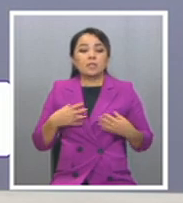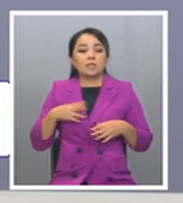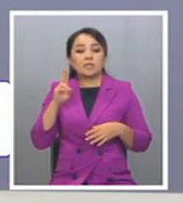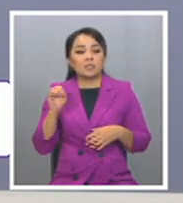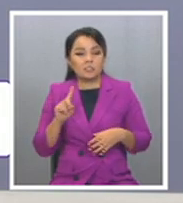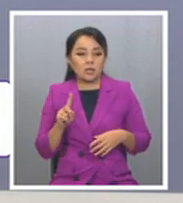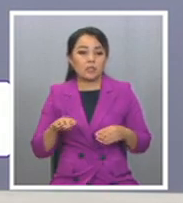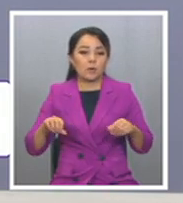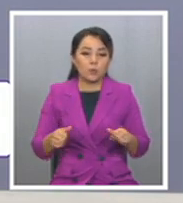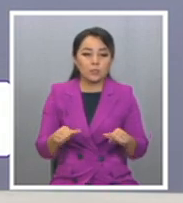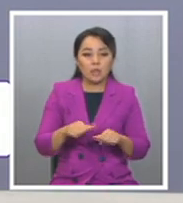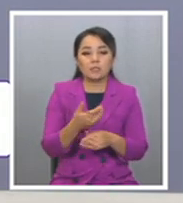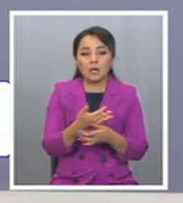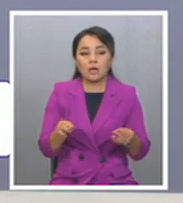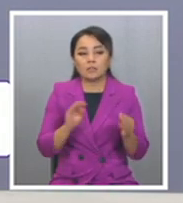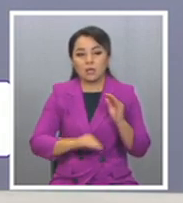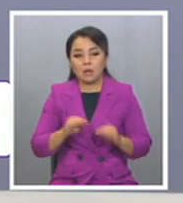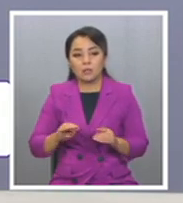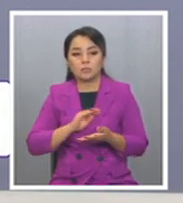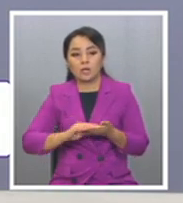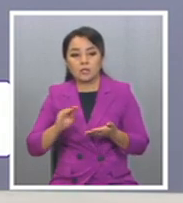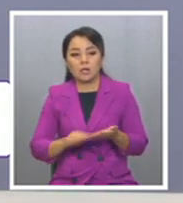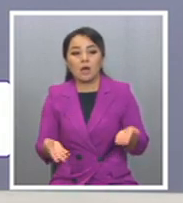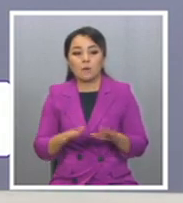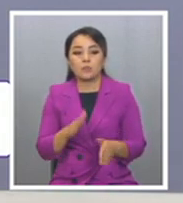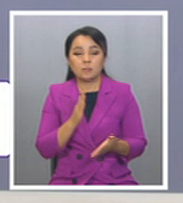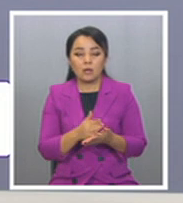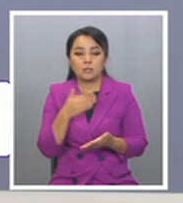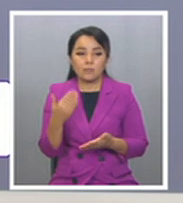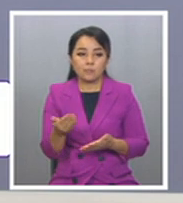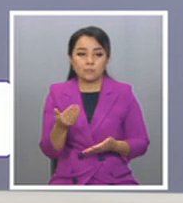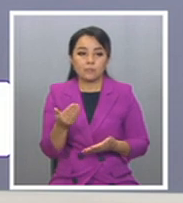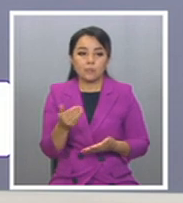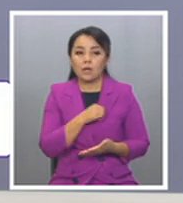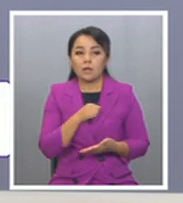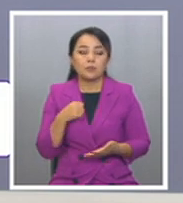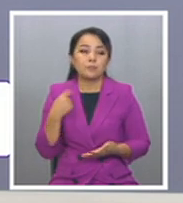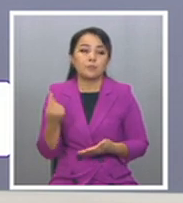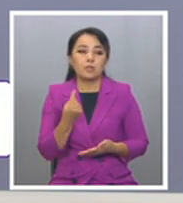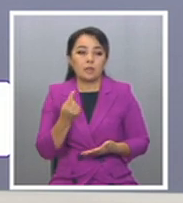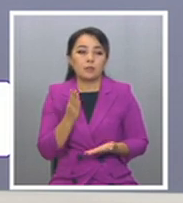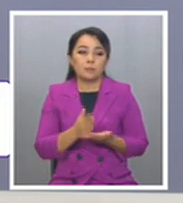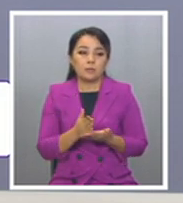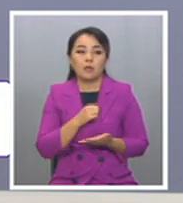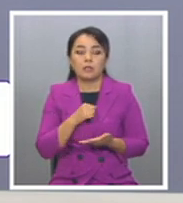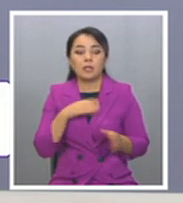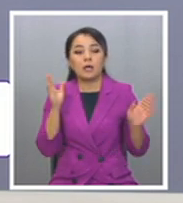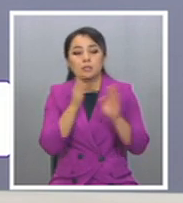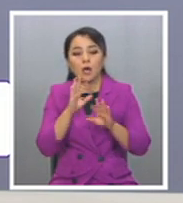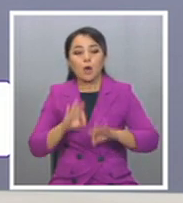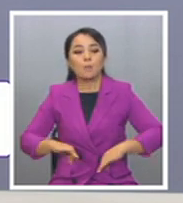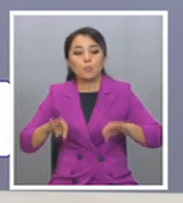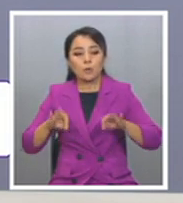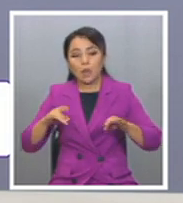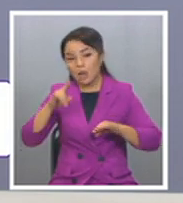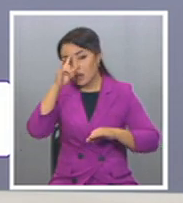өрнектер салатындығы туралы жазып қалдырып және ең бірінші болып табиғи бояуды